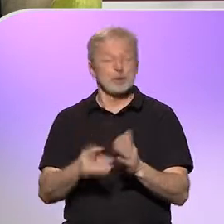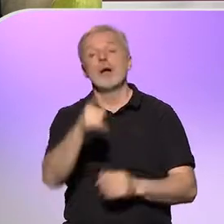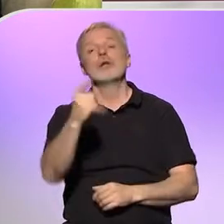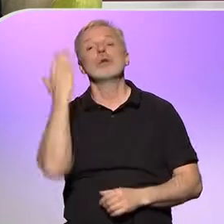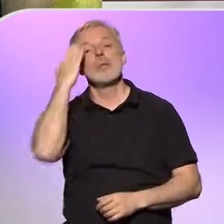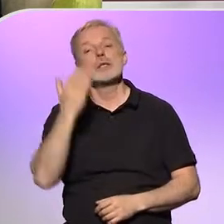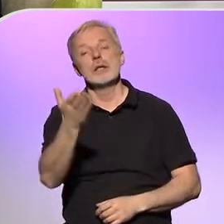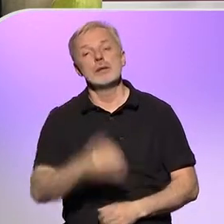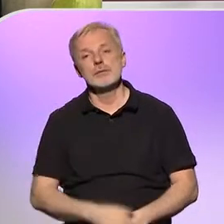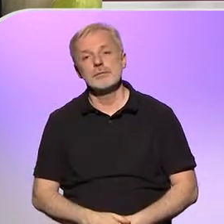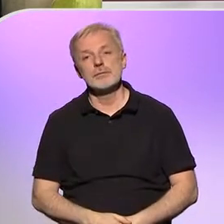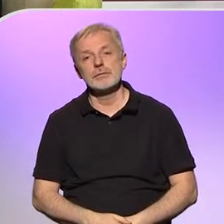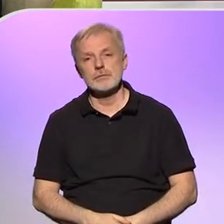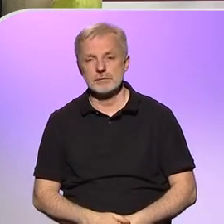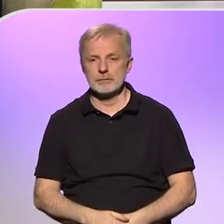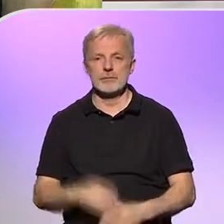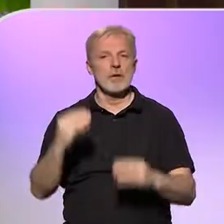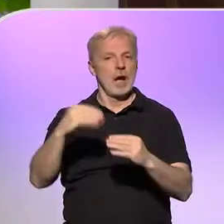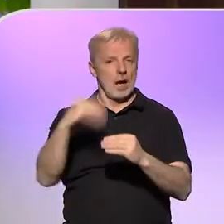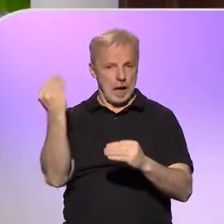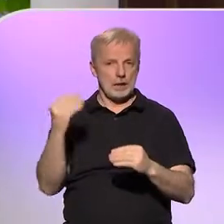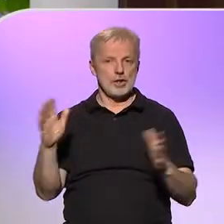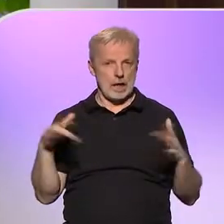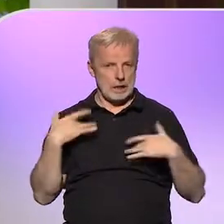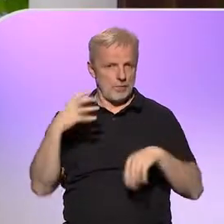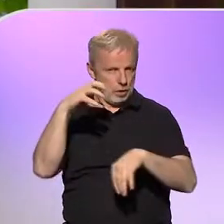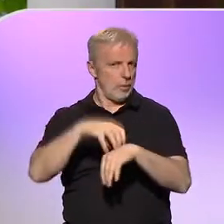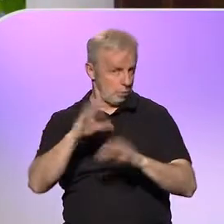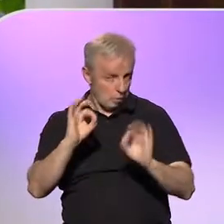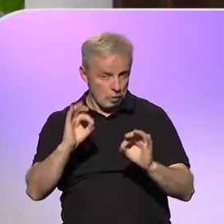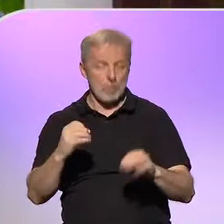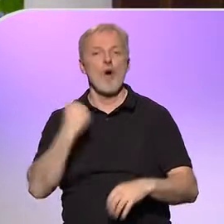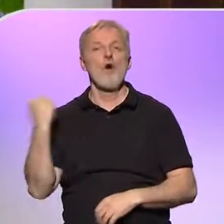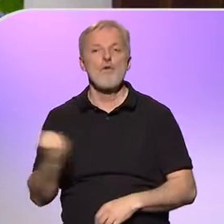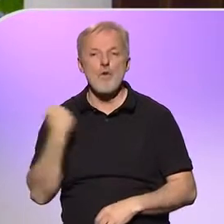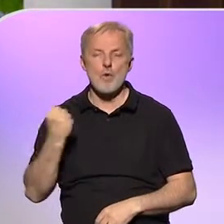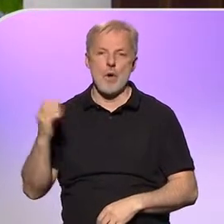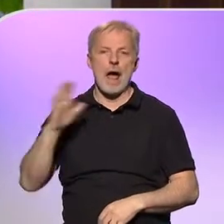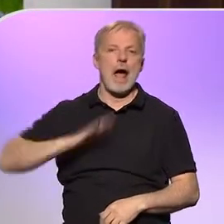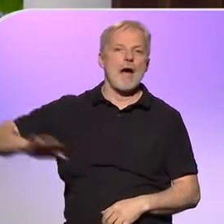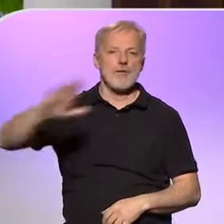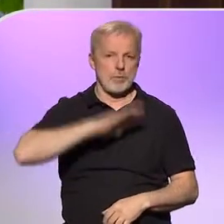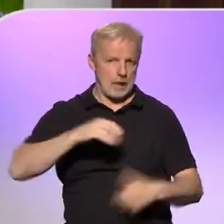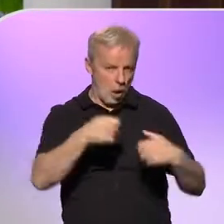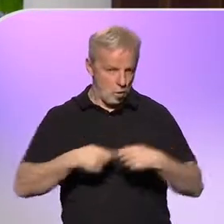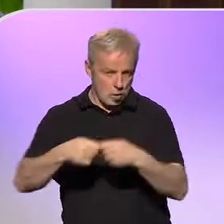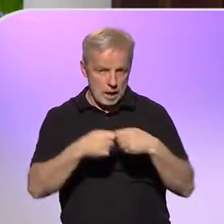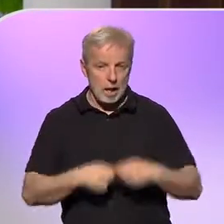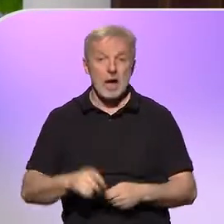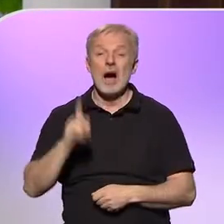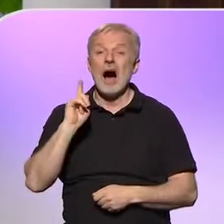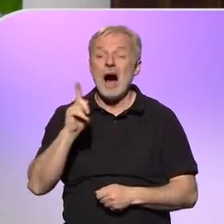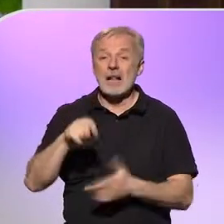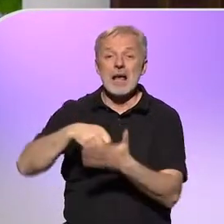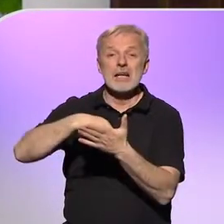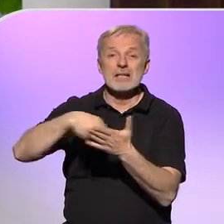nebo zkušenost? Kartička je bezvadná, funguje po celé Evropě nebo celé Evropské unii. Každopádně pokrývá jenom ty